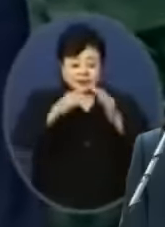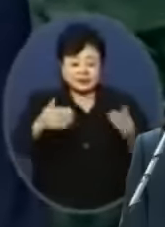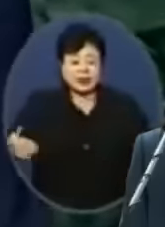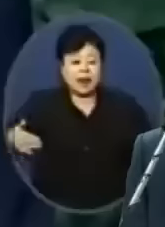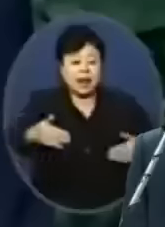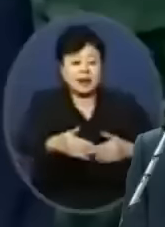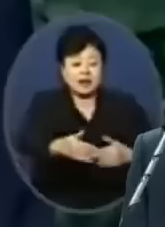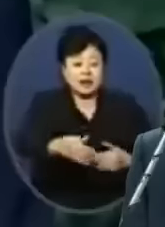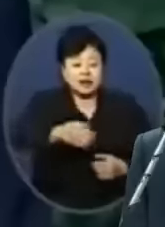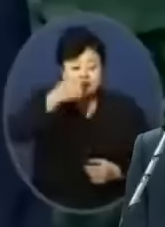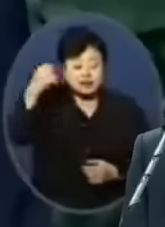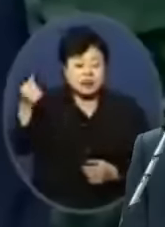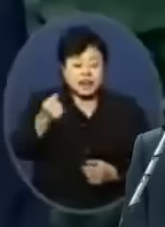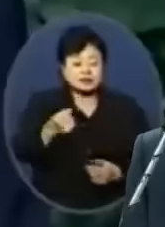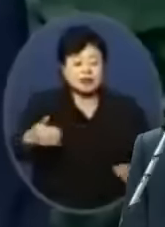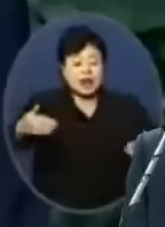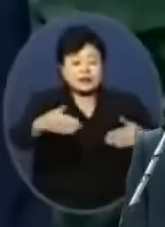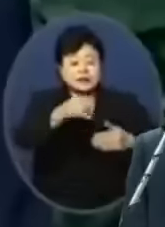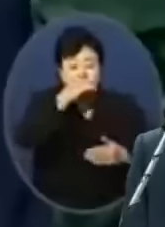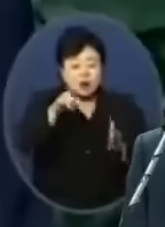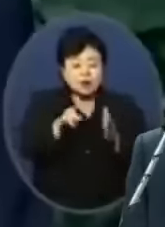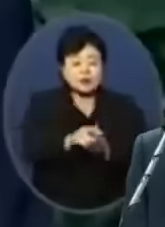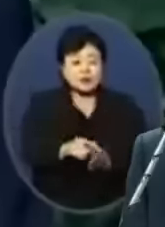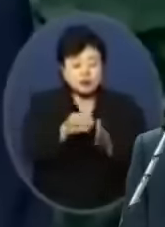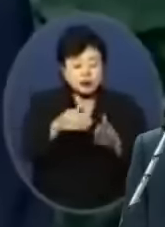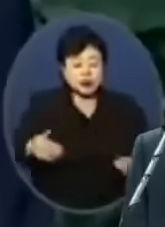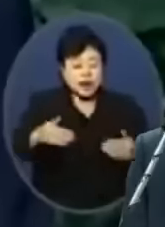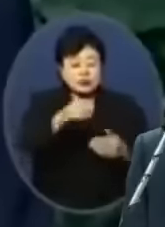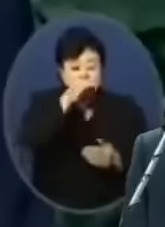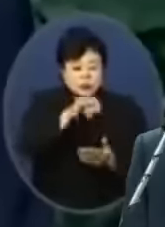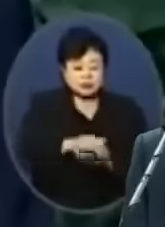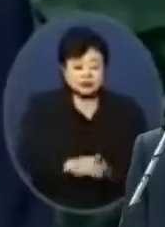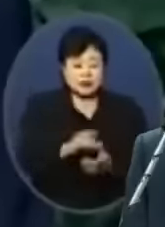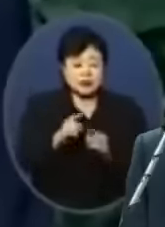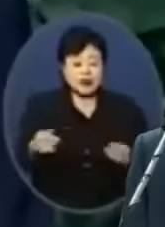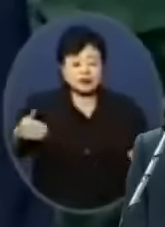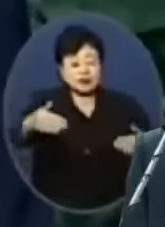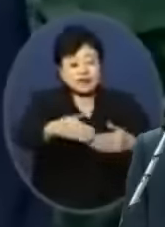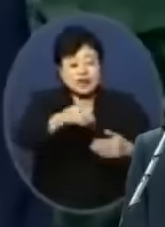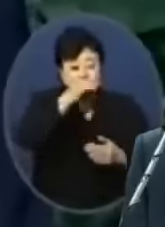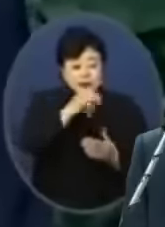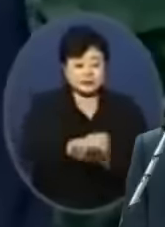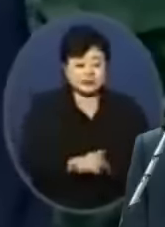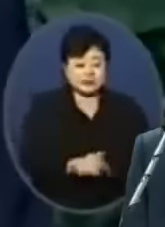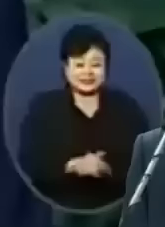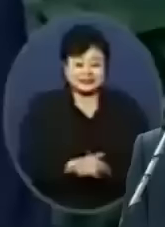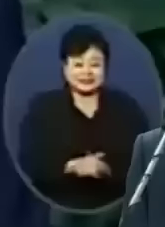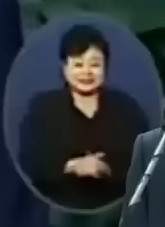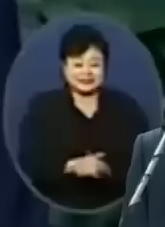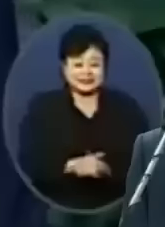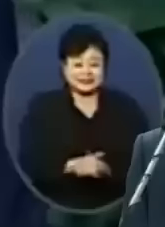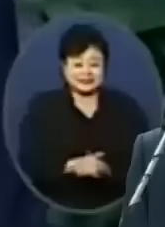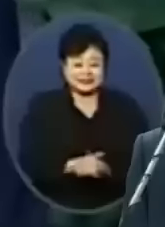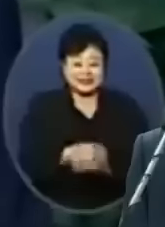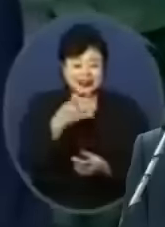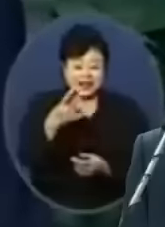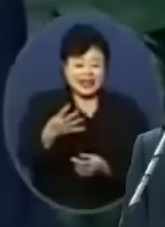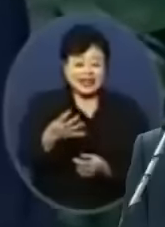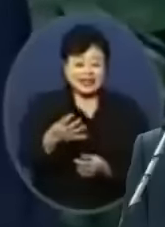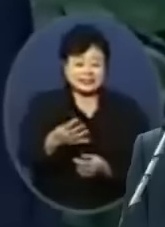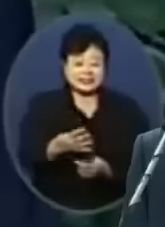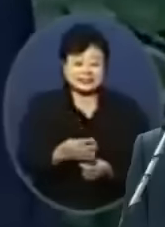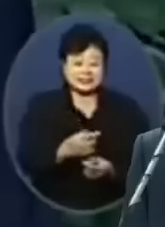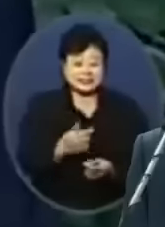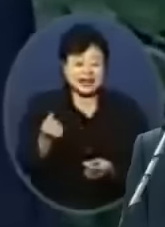끌어안을 수가 있고 꿈을 통해서 끌어안을 수 있고 믿음을 통해서 끌어안을 수 있고 말을 통해서 끌어안을 수 있는 것입니다. 이 네 가지를